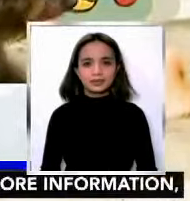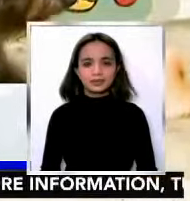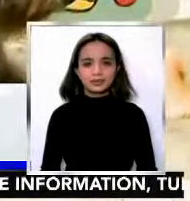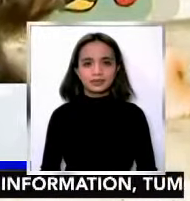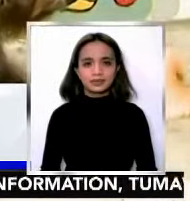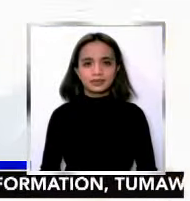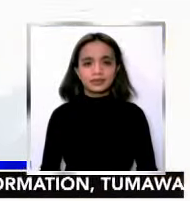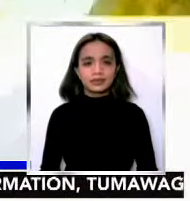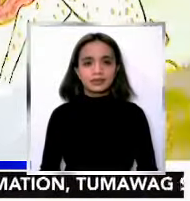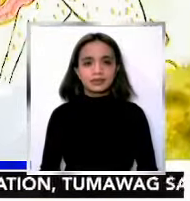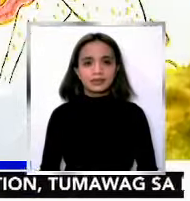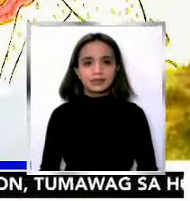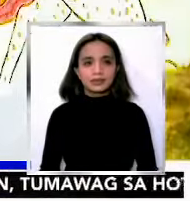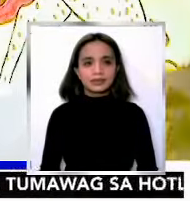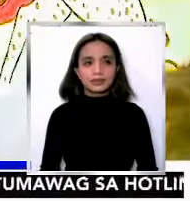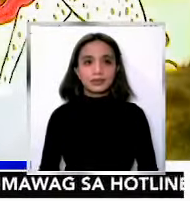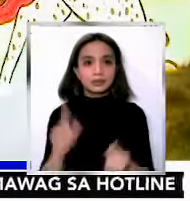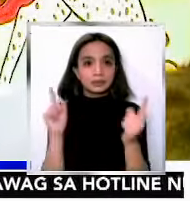Meet Gordy,